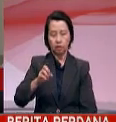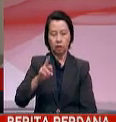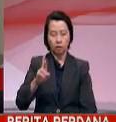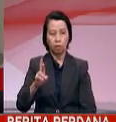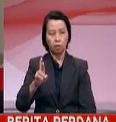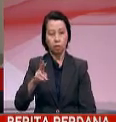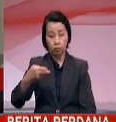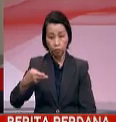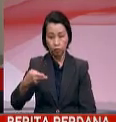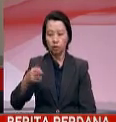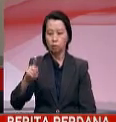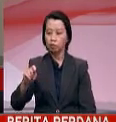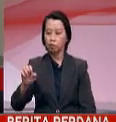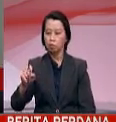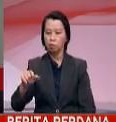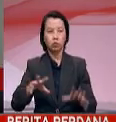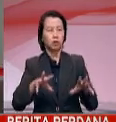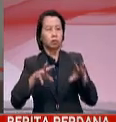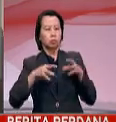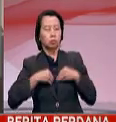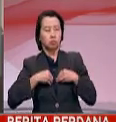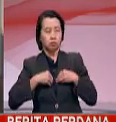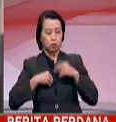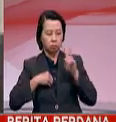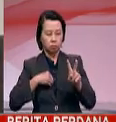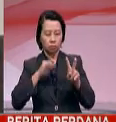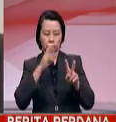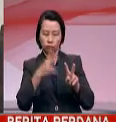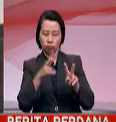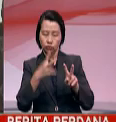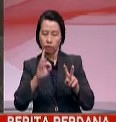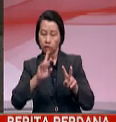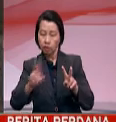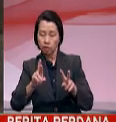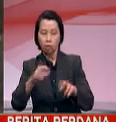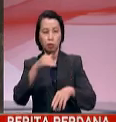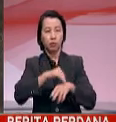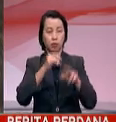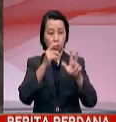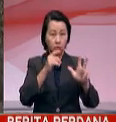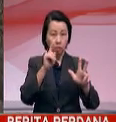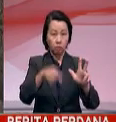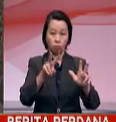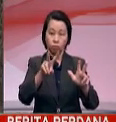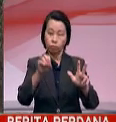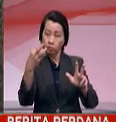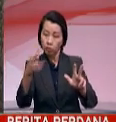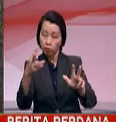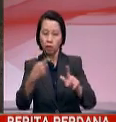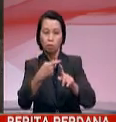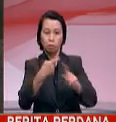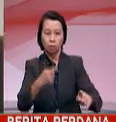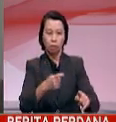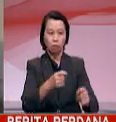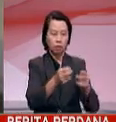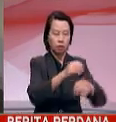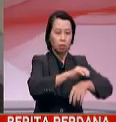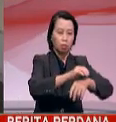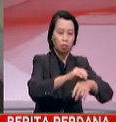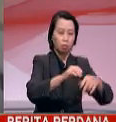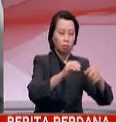Teguh Sendirian Berhad menerima sejumlah RM217,000 pada Mac 2016 daripada pengurup